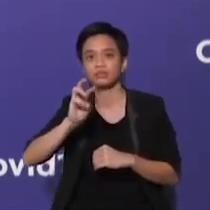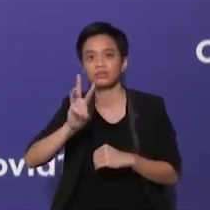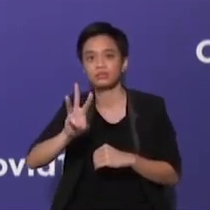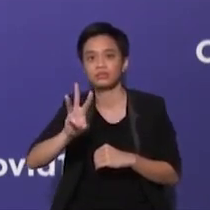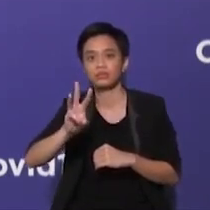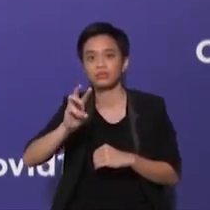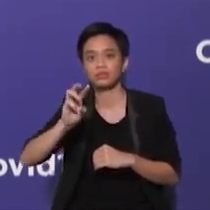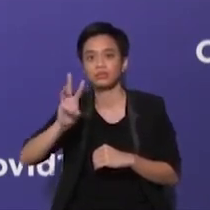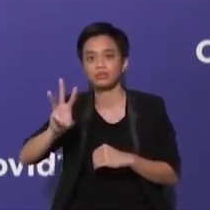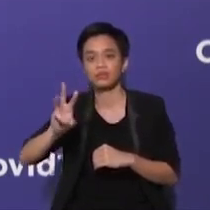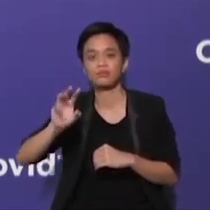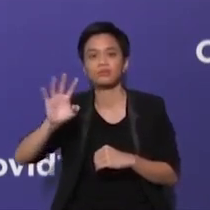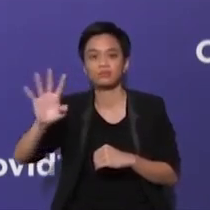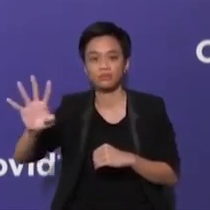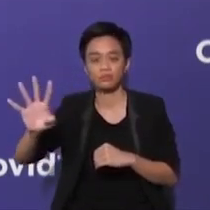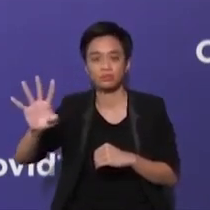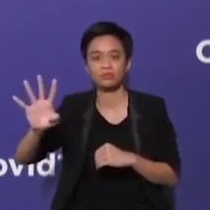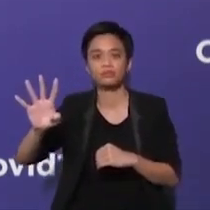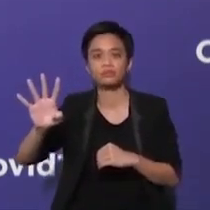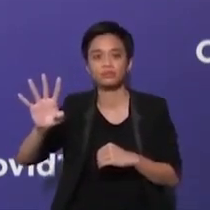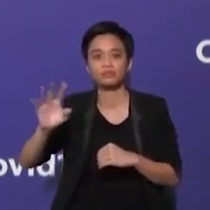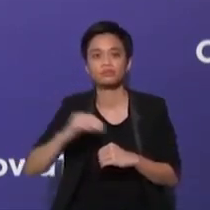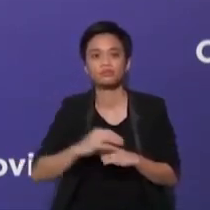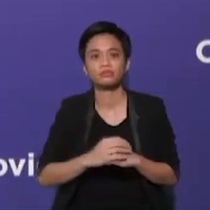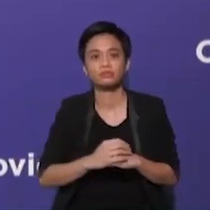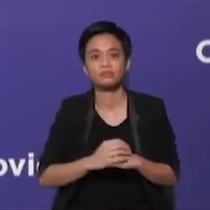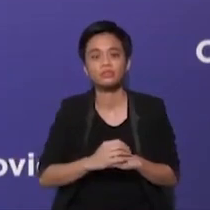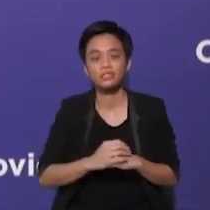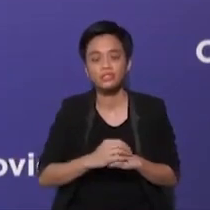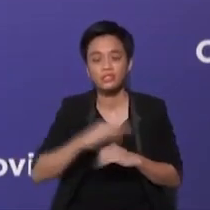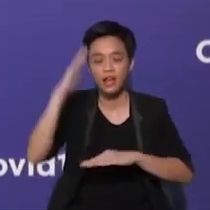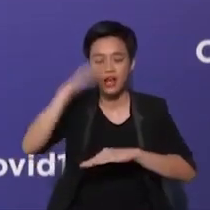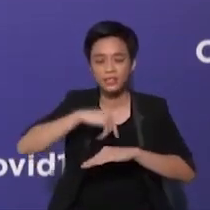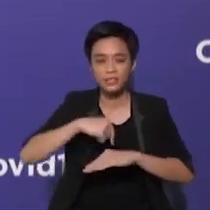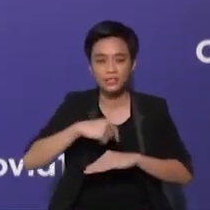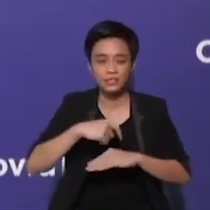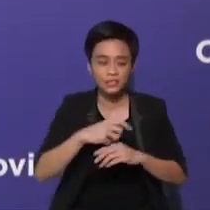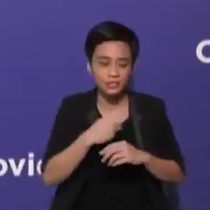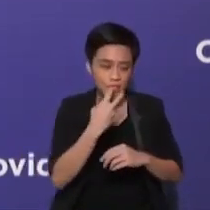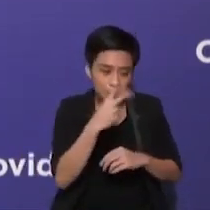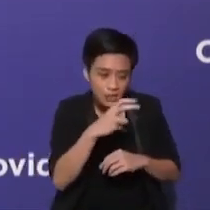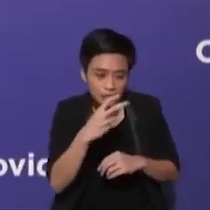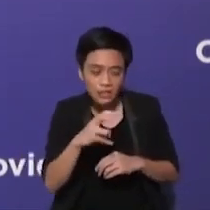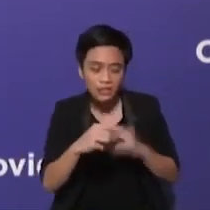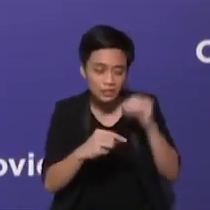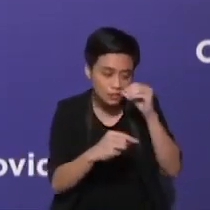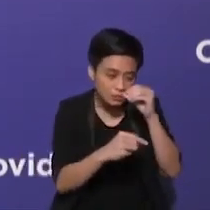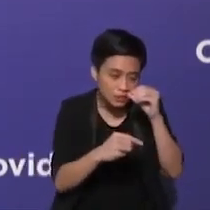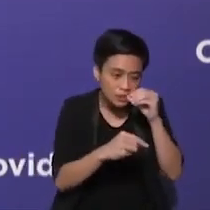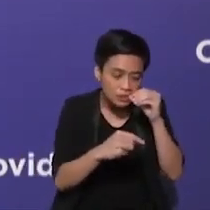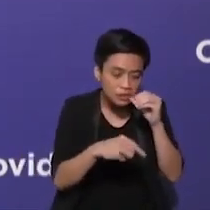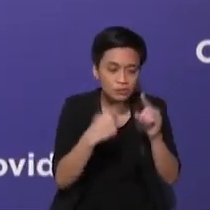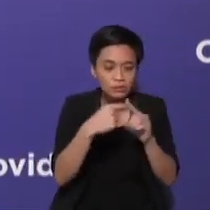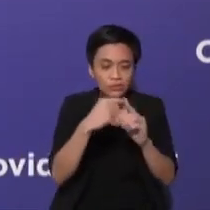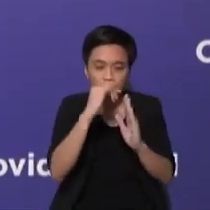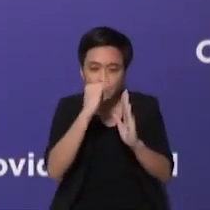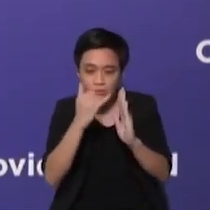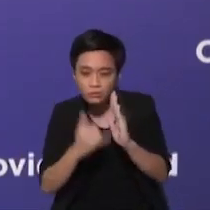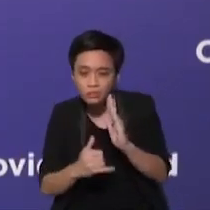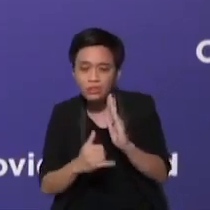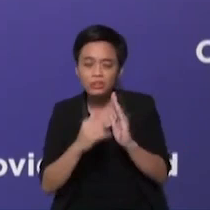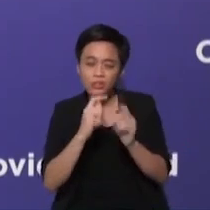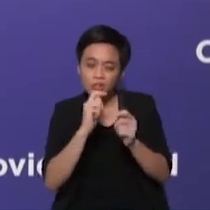29334 spesimen hari ini kami melakukan pemeriksaan spesimen dan kemudian melakukan validasi